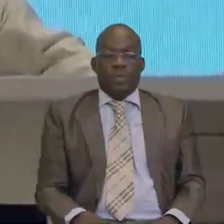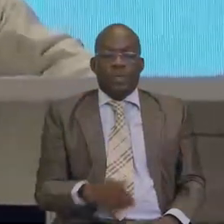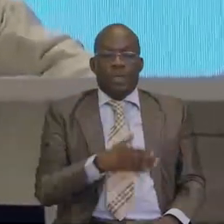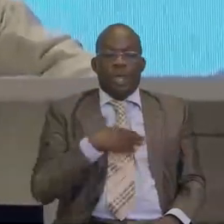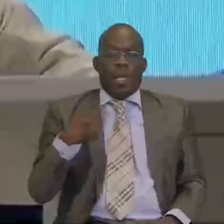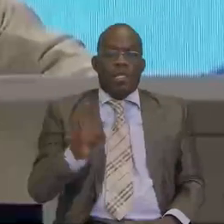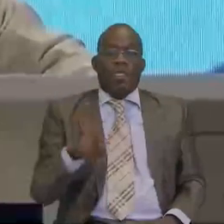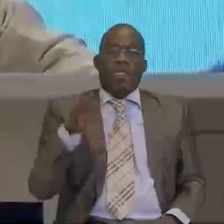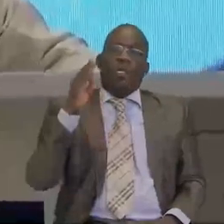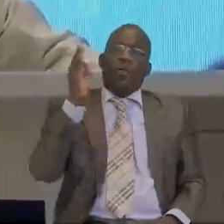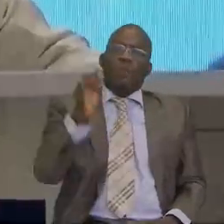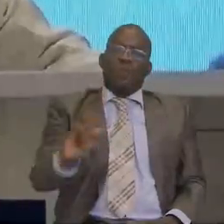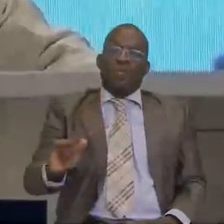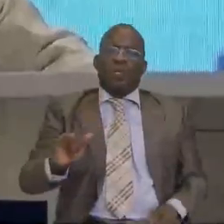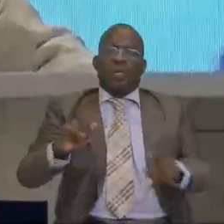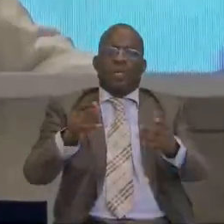La prédication est venue.